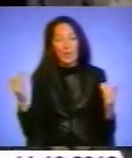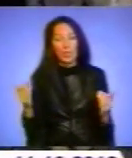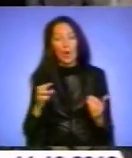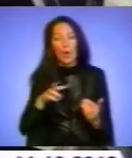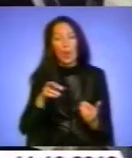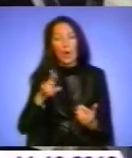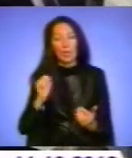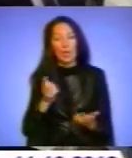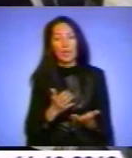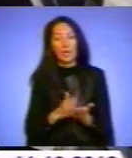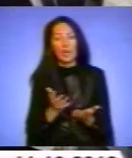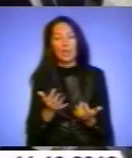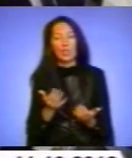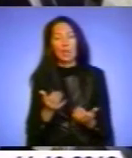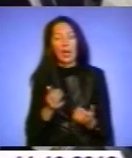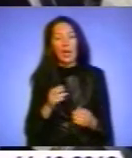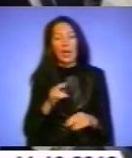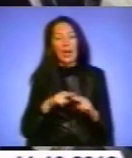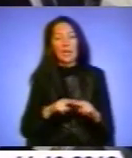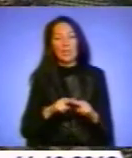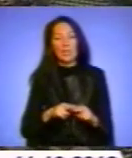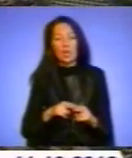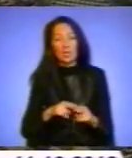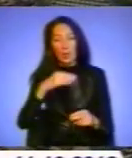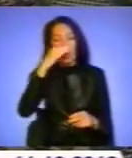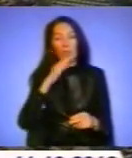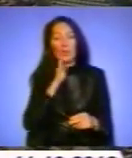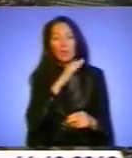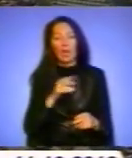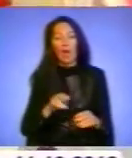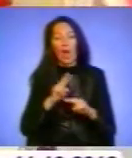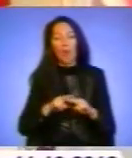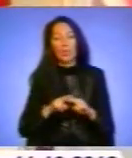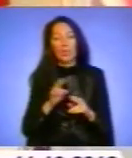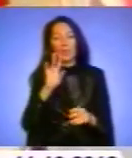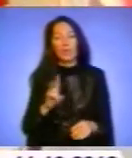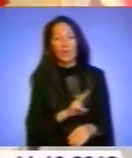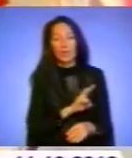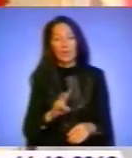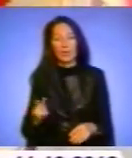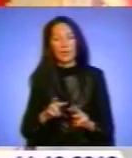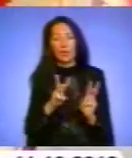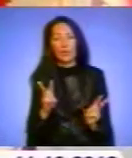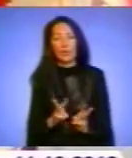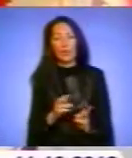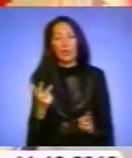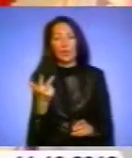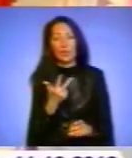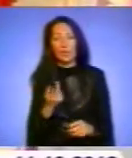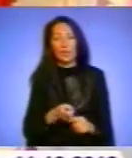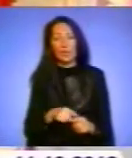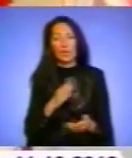є ще й хрещені батьки. Їх охрестили у Красненській церкві Пресвятої Трійці. І це є, власне,